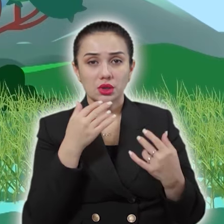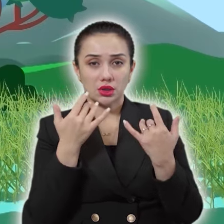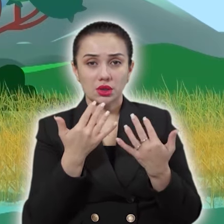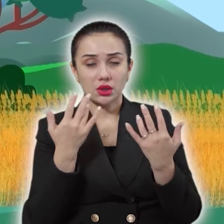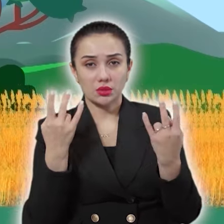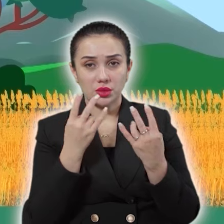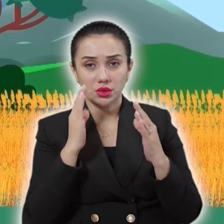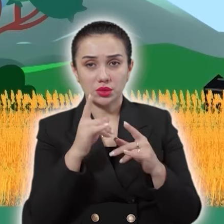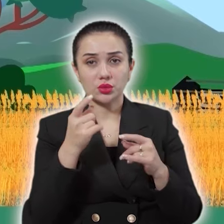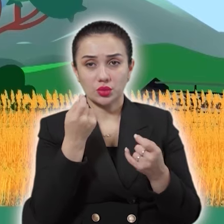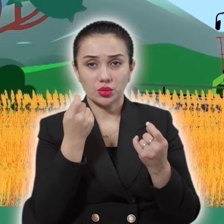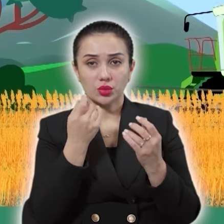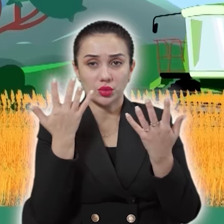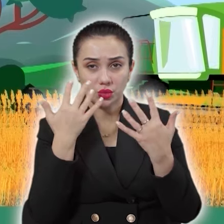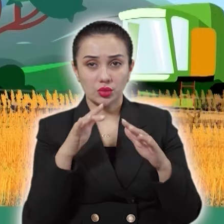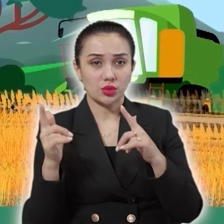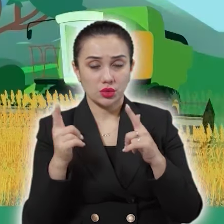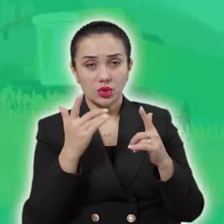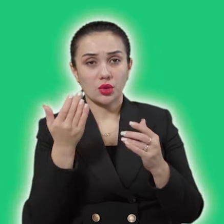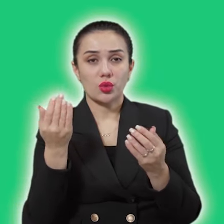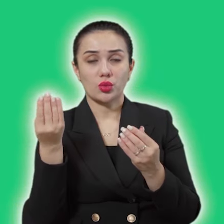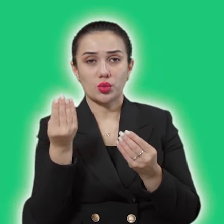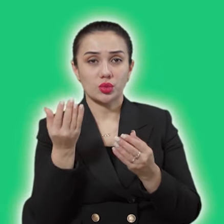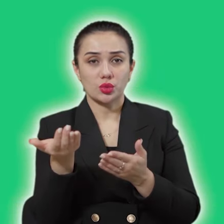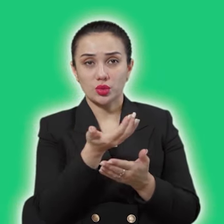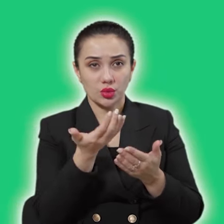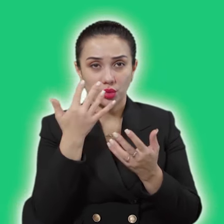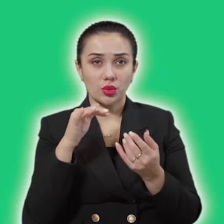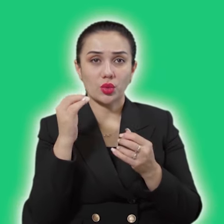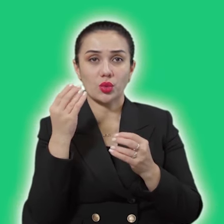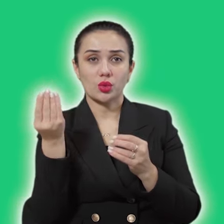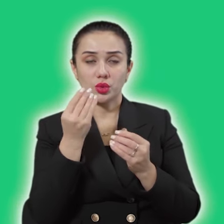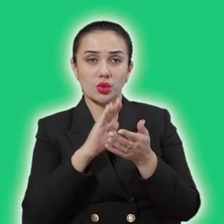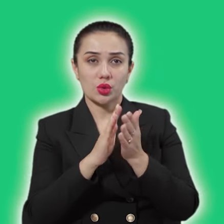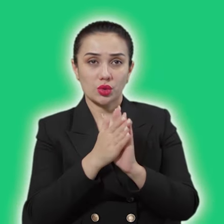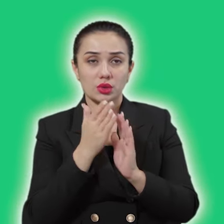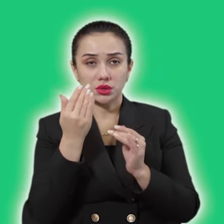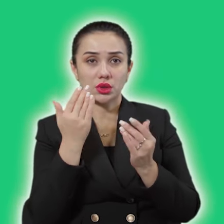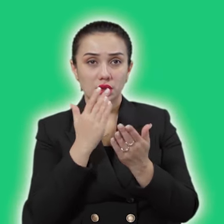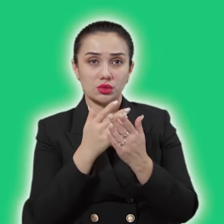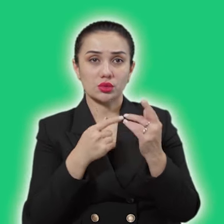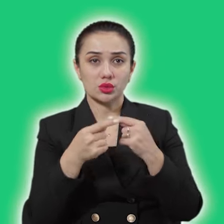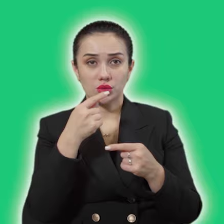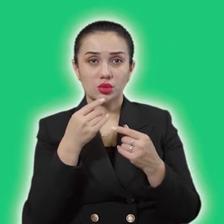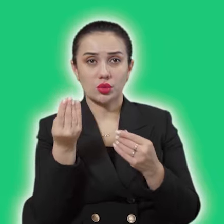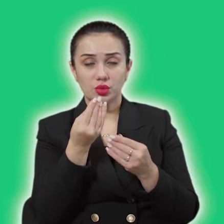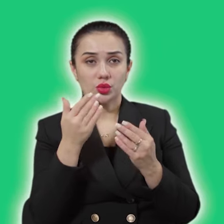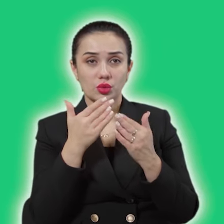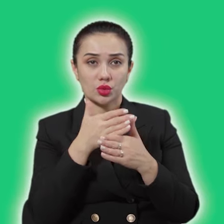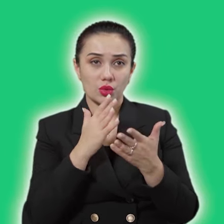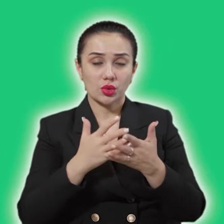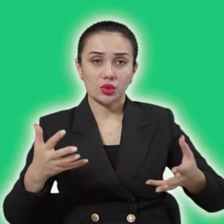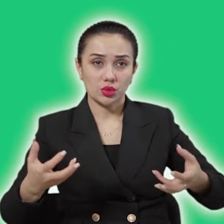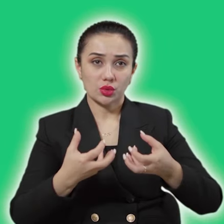etiladi. Bug'doy pishgandan keyin uni o'rib olib, un holatiga kelgunicha ham qancha mehnat talab qilinadi. Tayyor undan